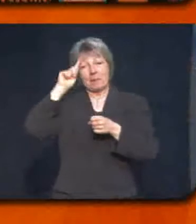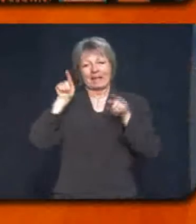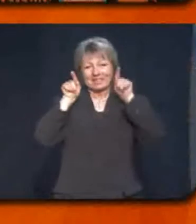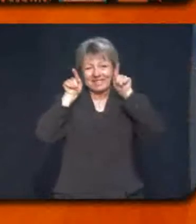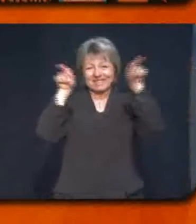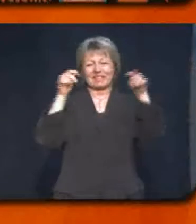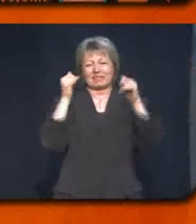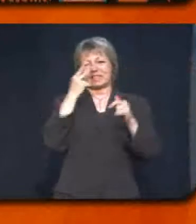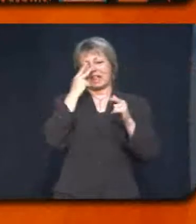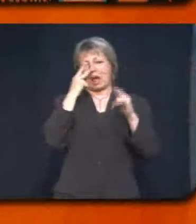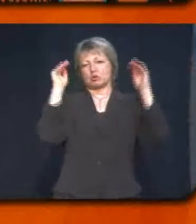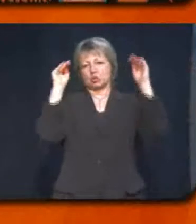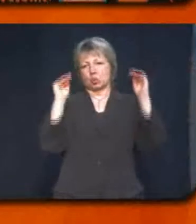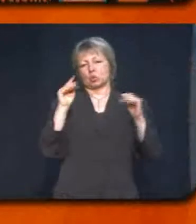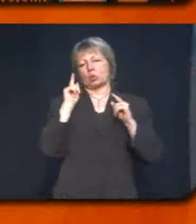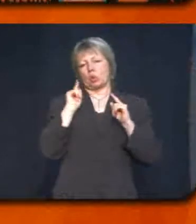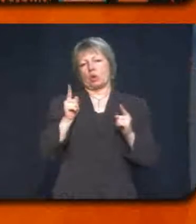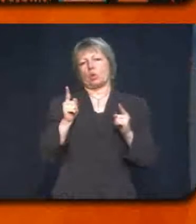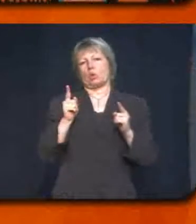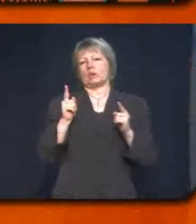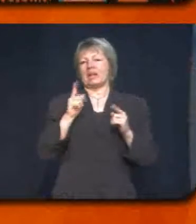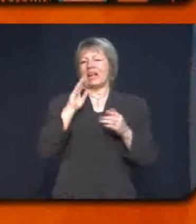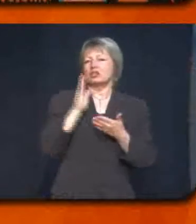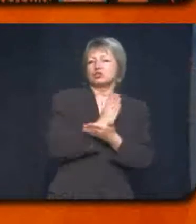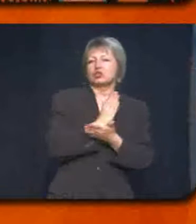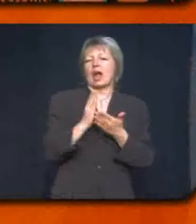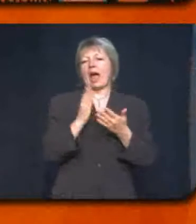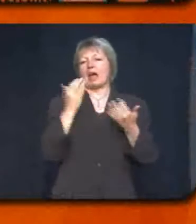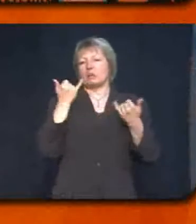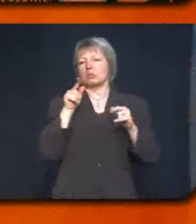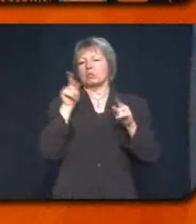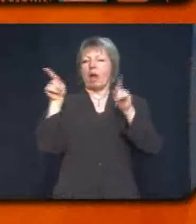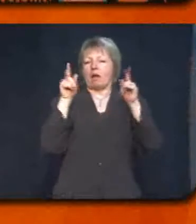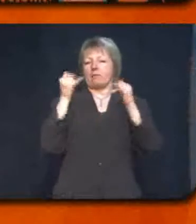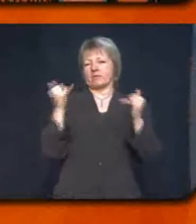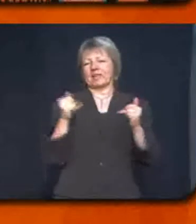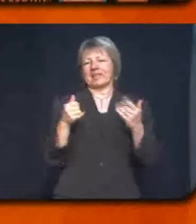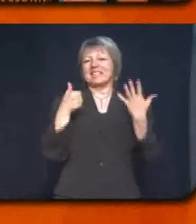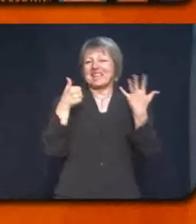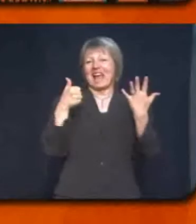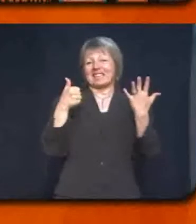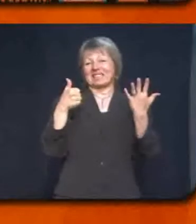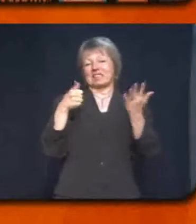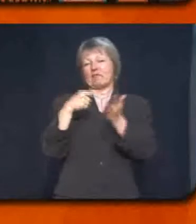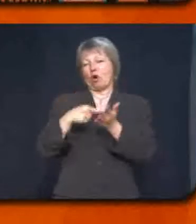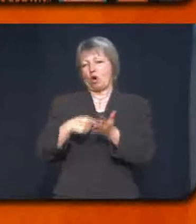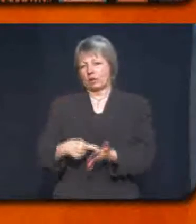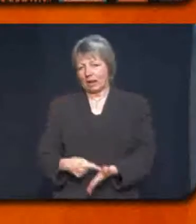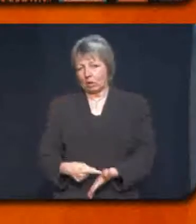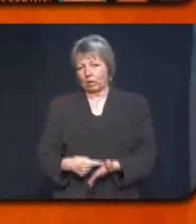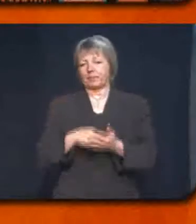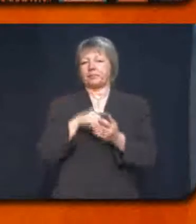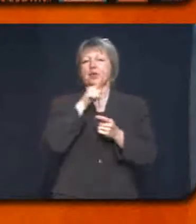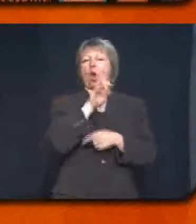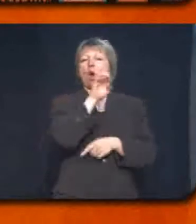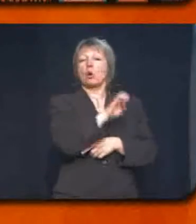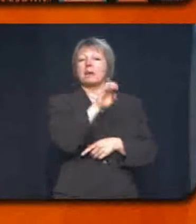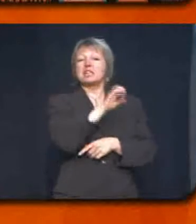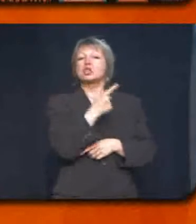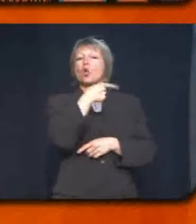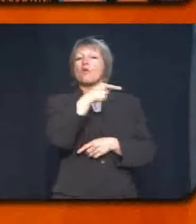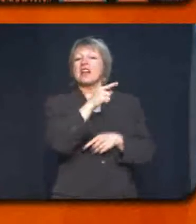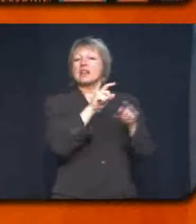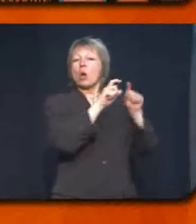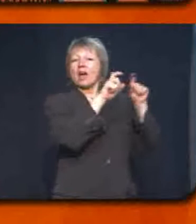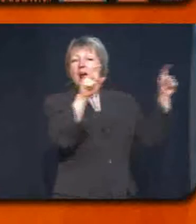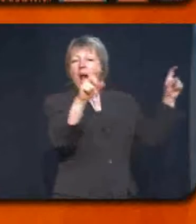es werden im einzelnen Sex Dinge gefordert nämlich einmal dass die Entscheidung des Europäischen Gouverneursrats zur Verwendung der